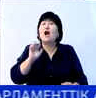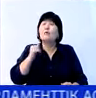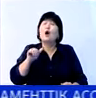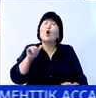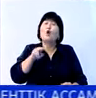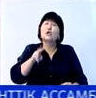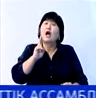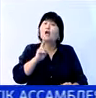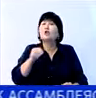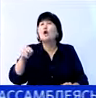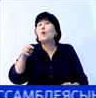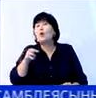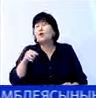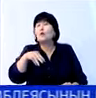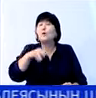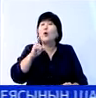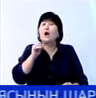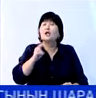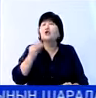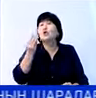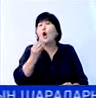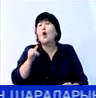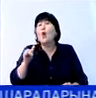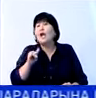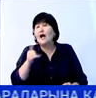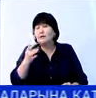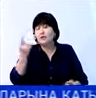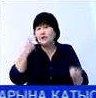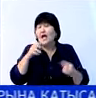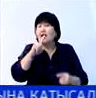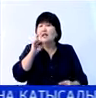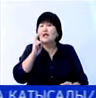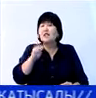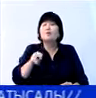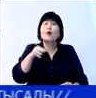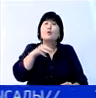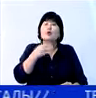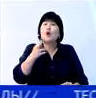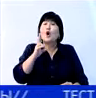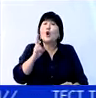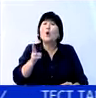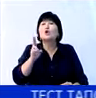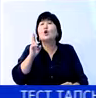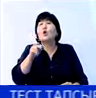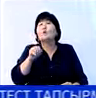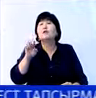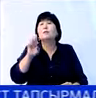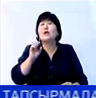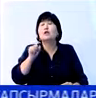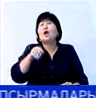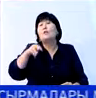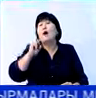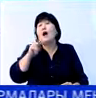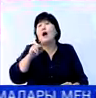Қаракөз қойылымындағы Мүржан, Мұқановтың Шоқан Уәлиханов шығармасындағы Зейнептің, Мүсіреповтің Қозы көрпеш баян сұлуындағы